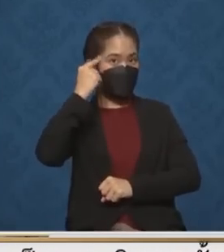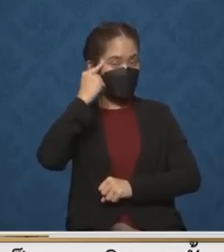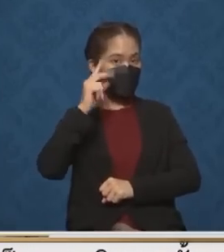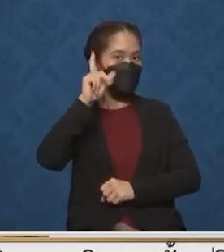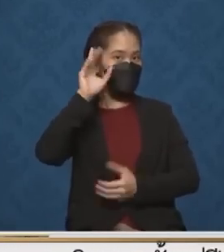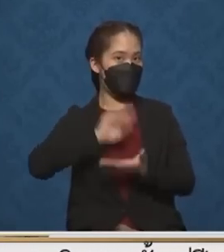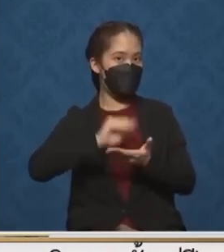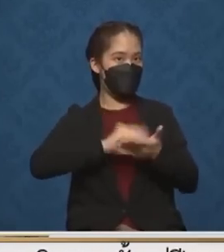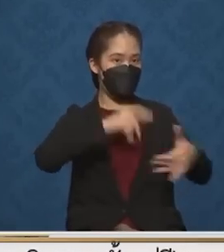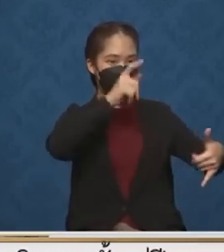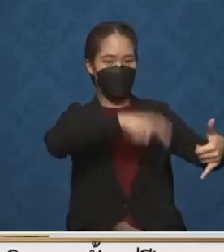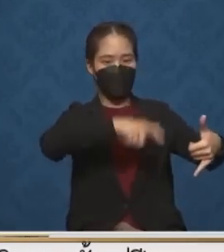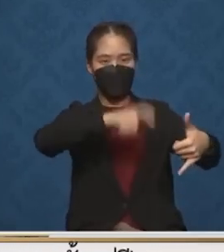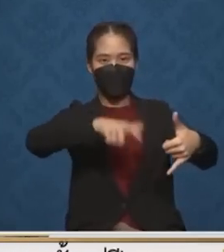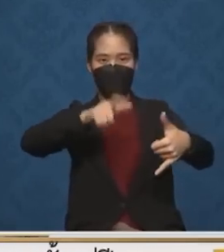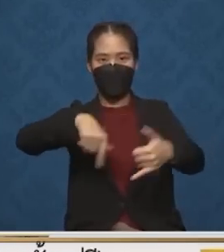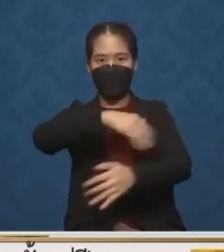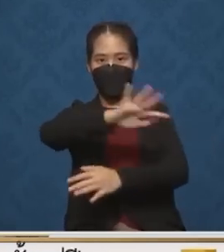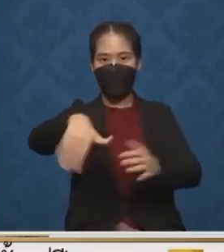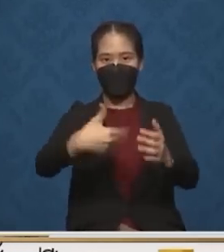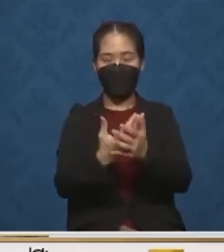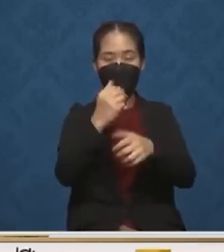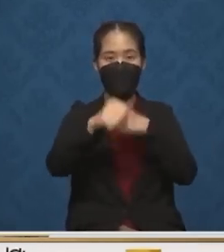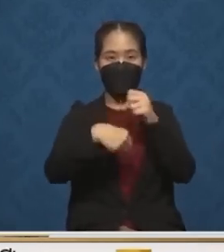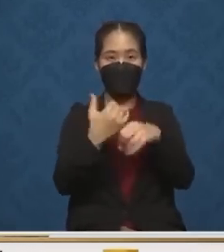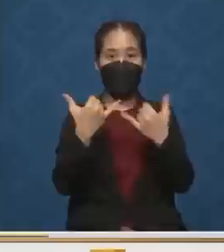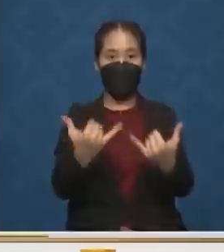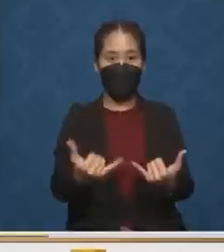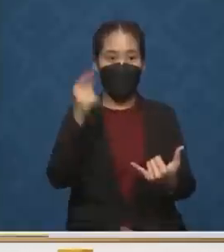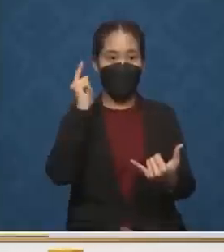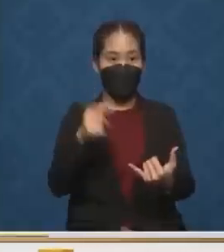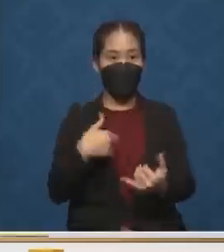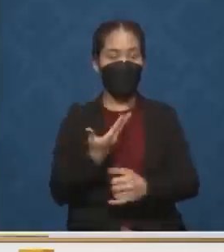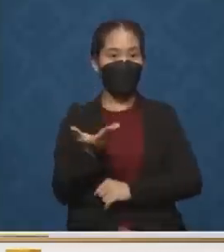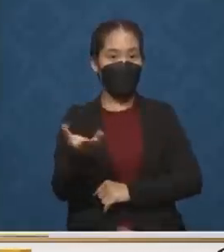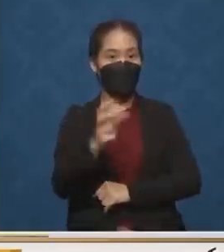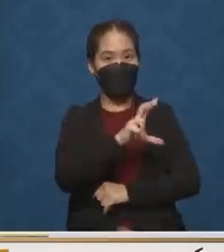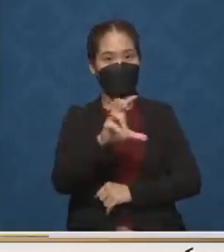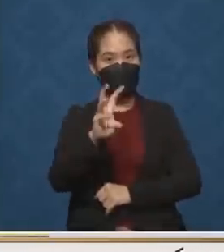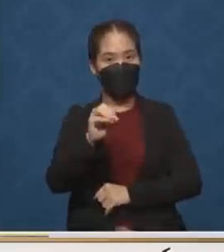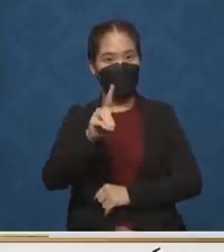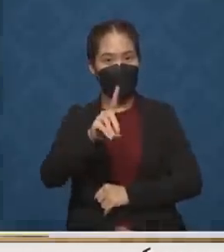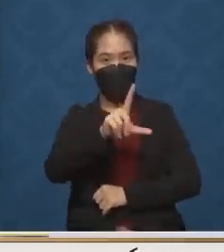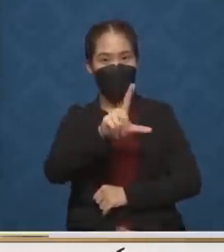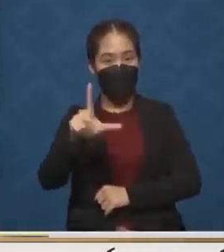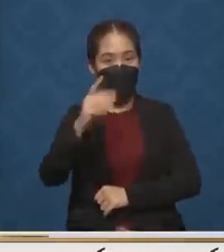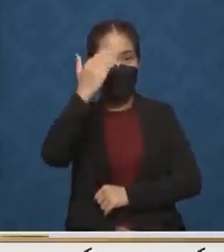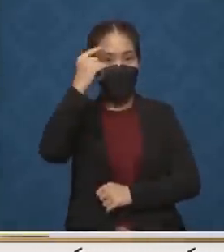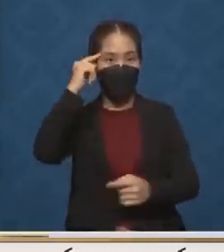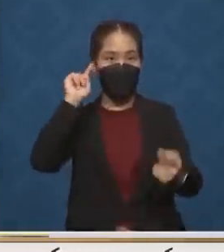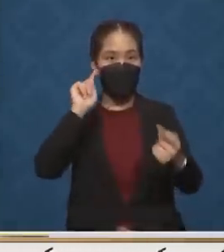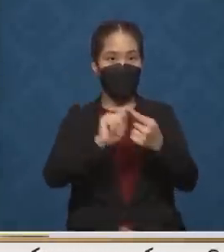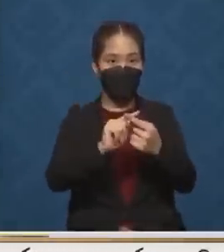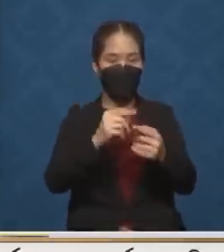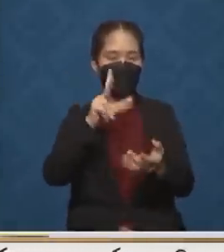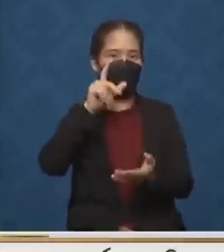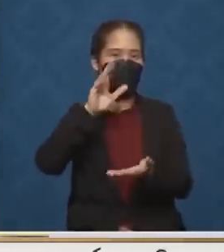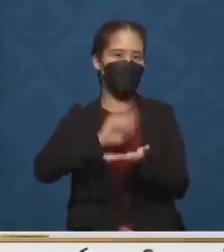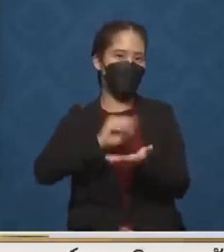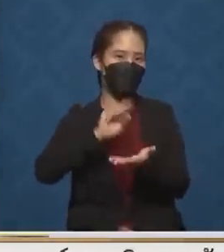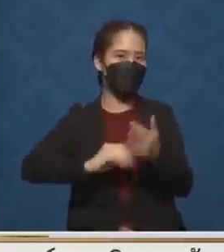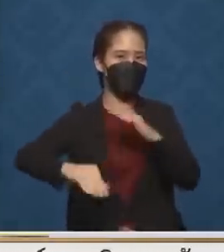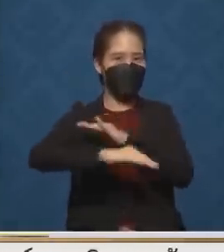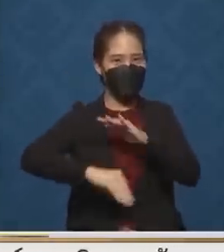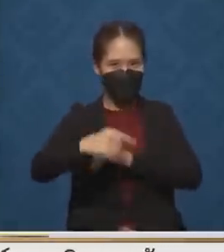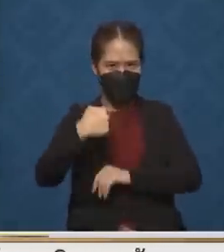น้ Conf. ธุ ทุกคนปีนี้เลยมีความจำเป็นต้องขอเงินอี 3651 ล้านเพื่อไปเป็ถังข้อมูล ว่าจะ